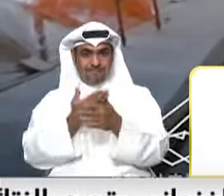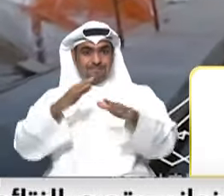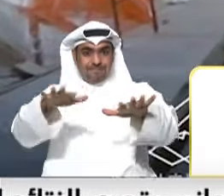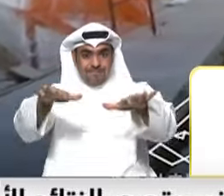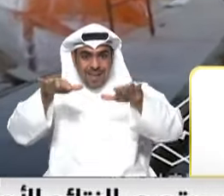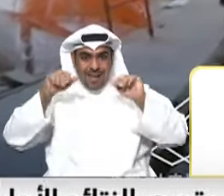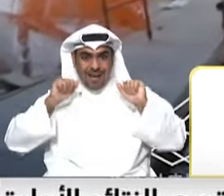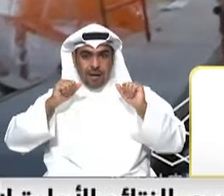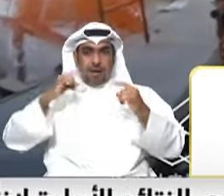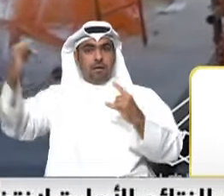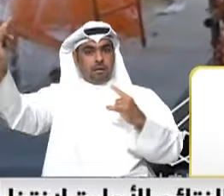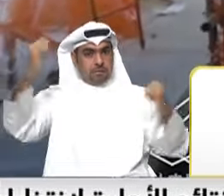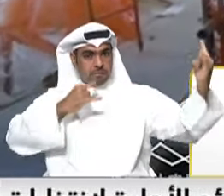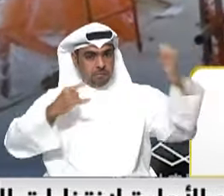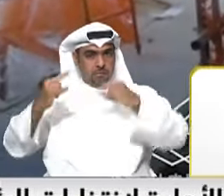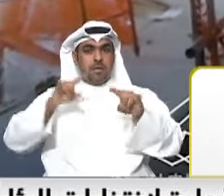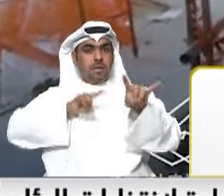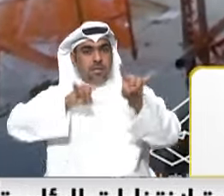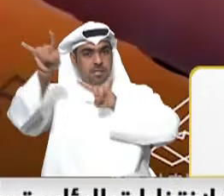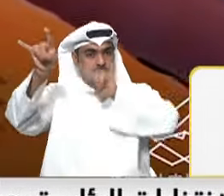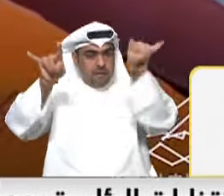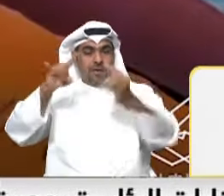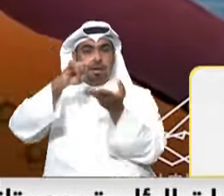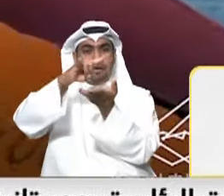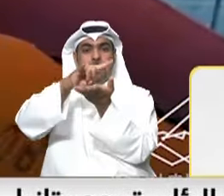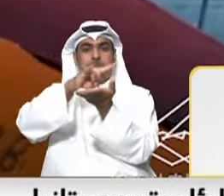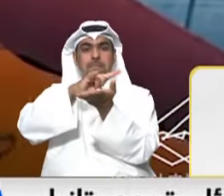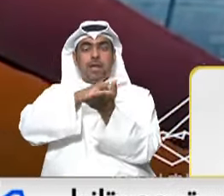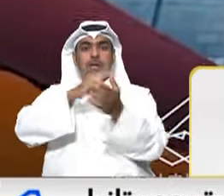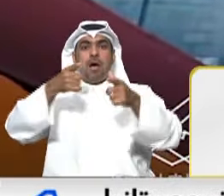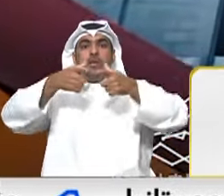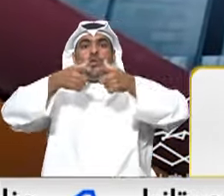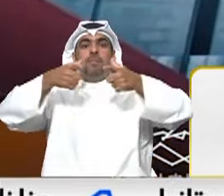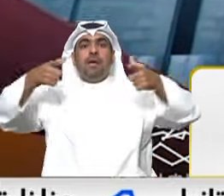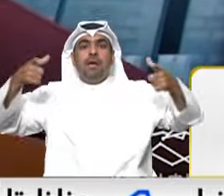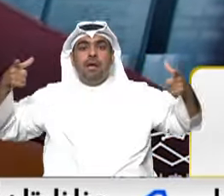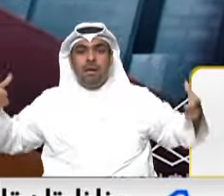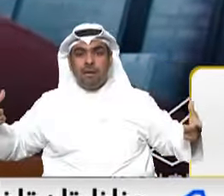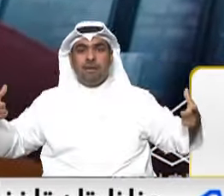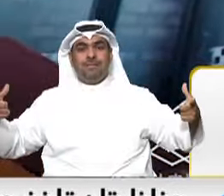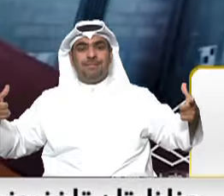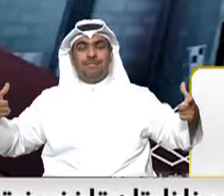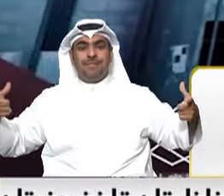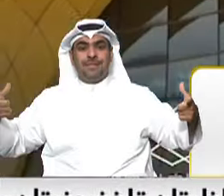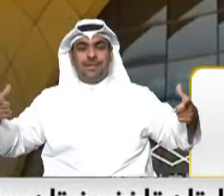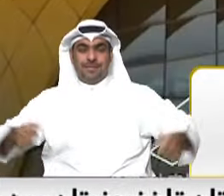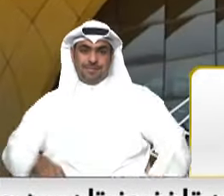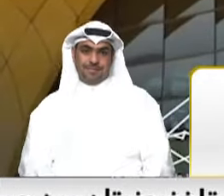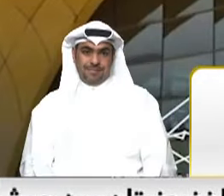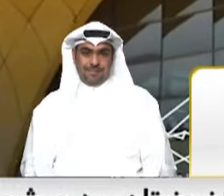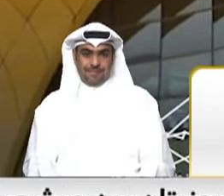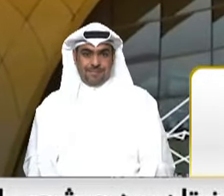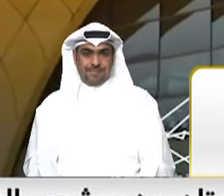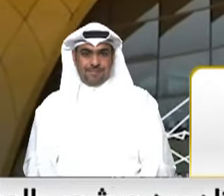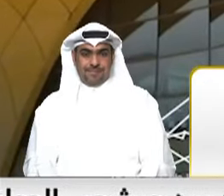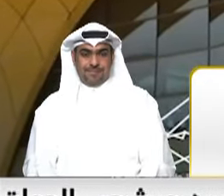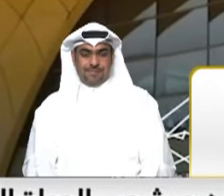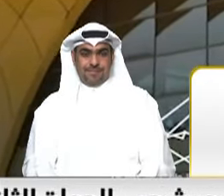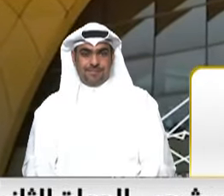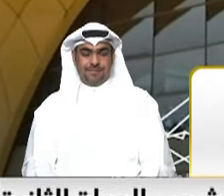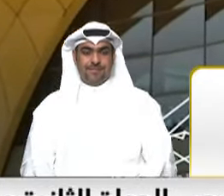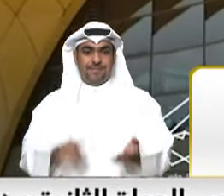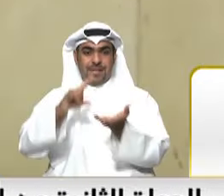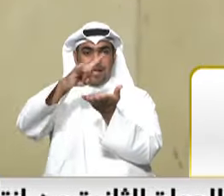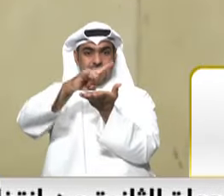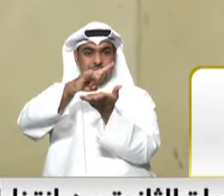بعد موافقة لجنة المناقصات المركزية على عقودها لتدشن قريباً. مشروع مطار الكويت